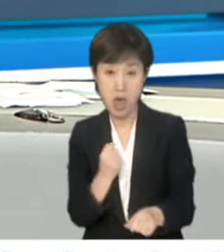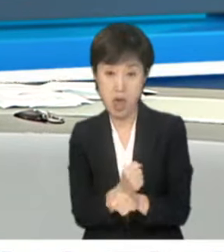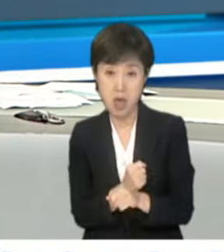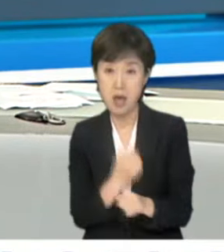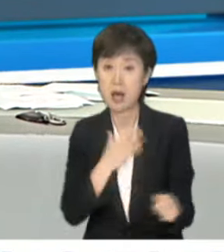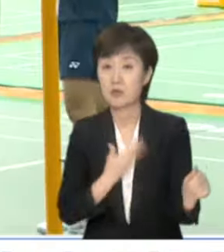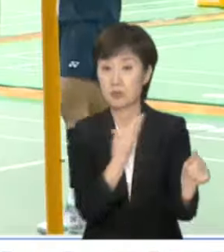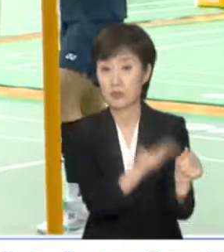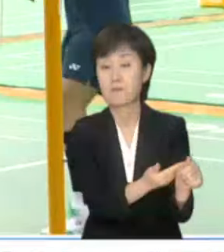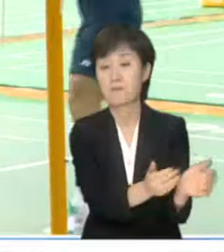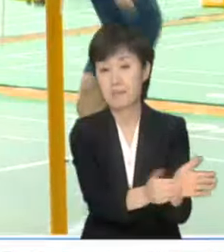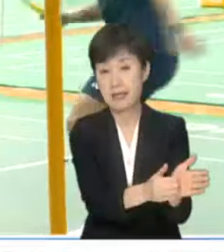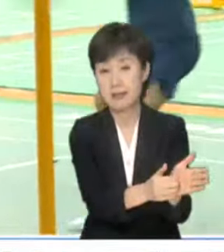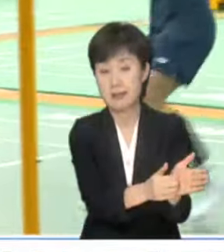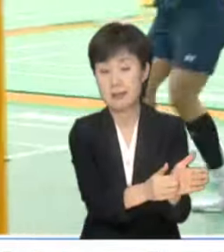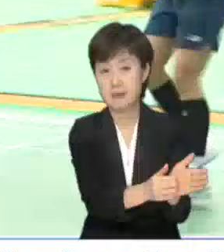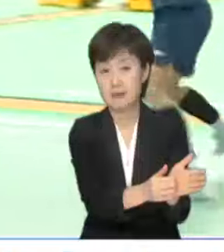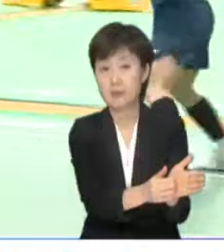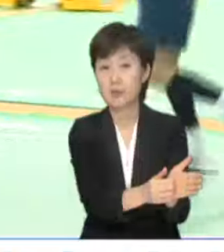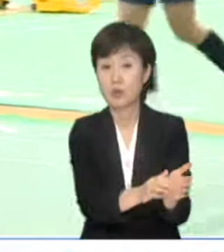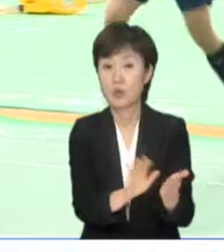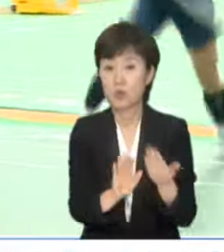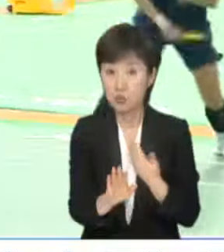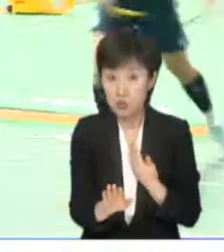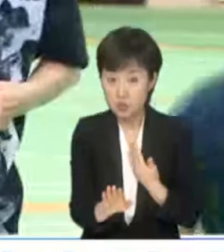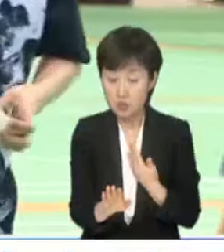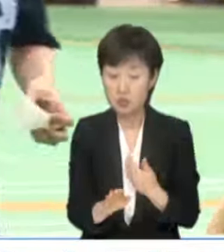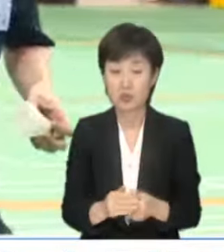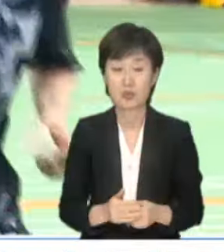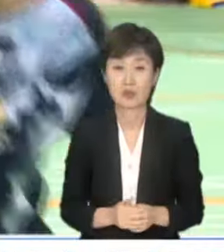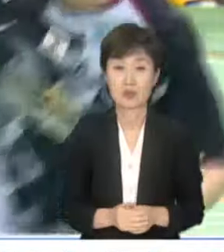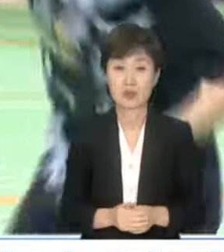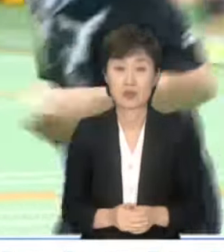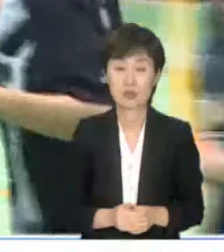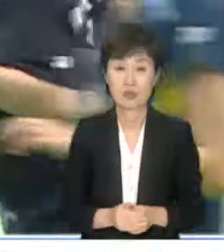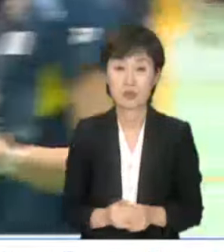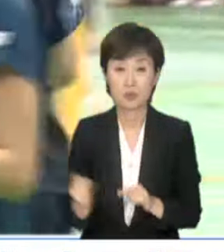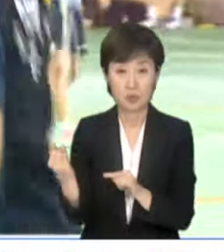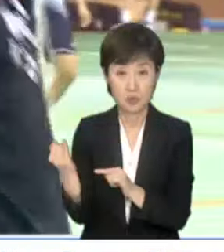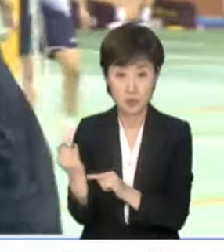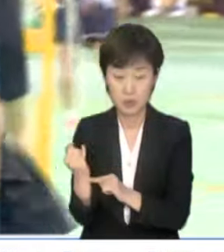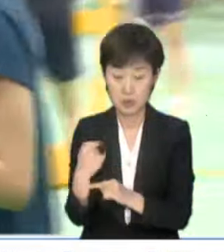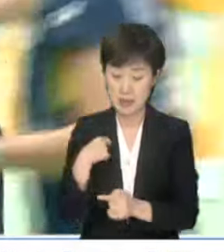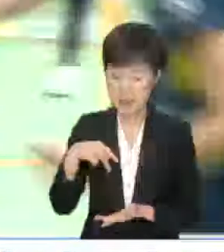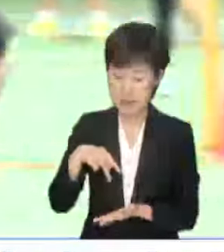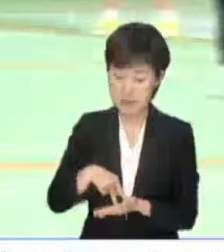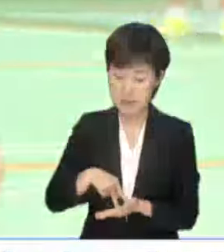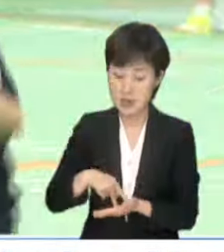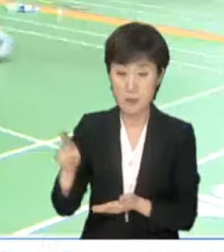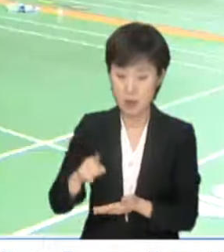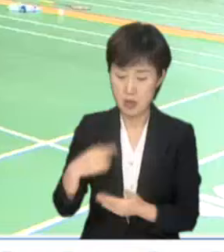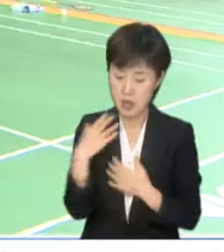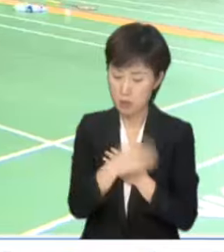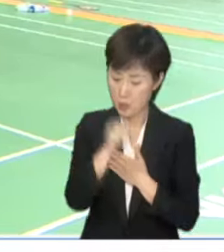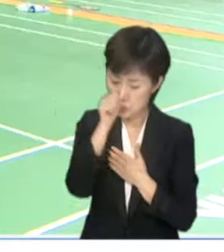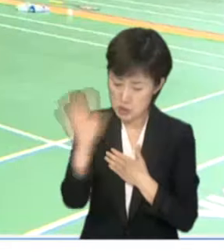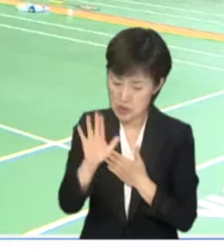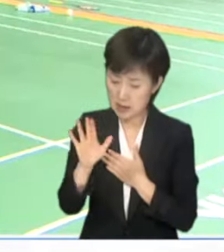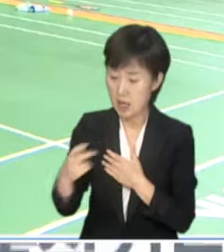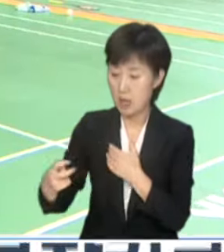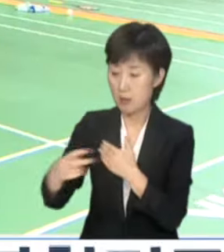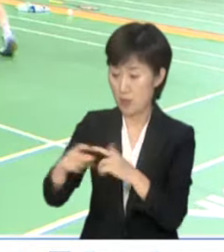이제 불참하겠다라는 의사를 통보하고 단순한 의사 통보만 한 것으로는 보이지 않고요. 그에 상응하는 이제 진단서를 제출했다라고